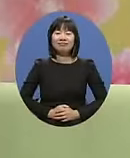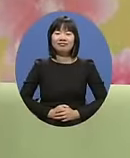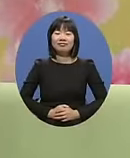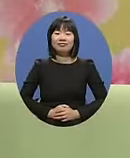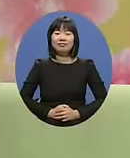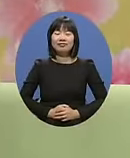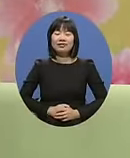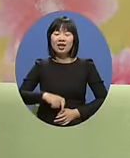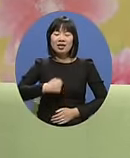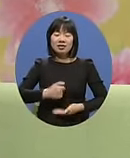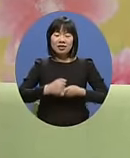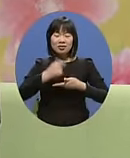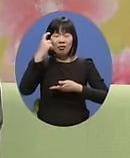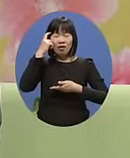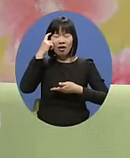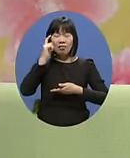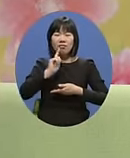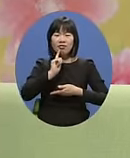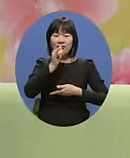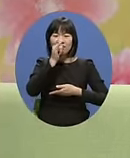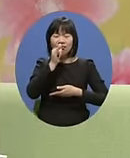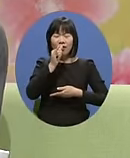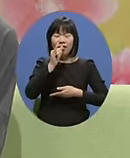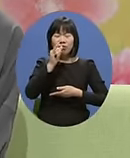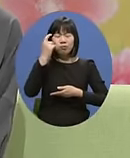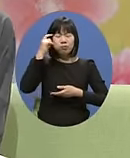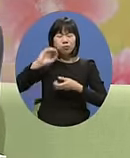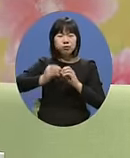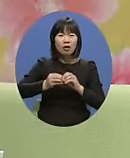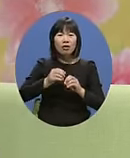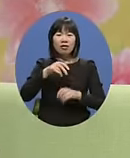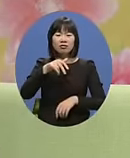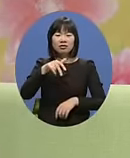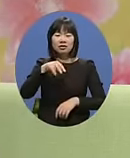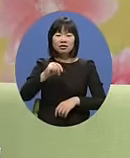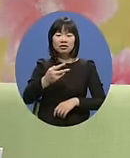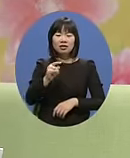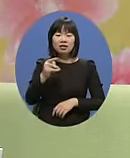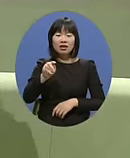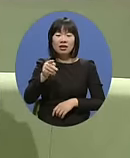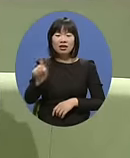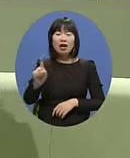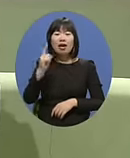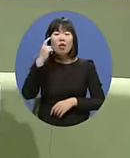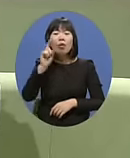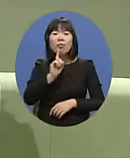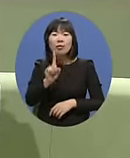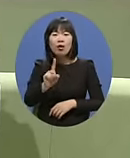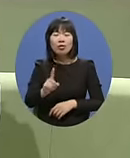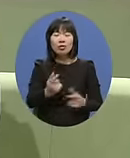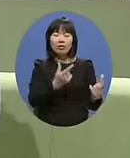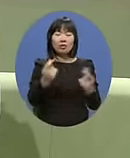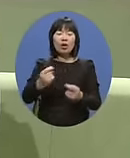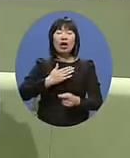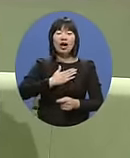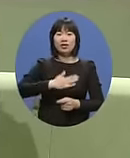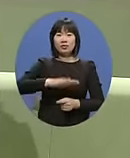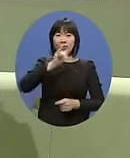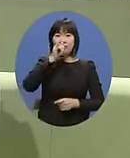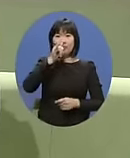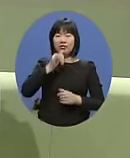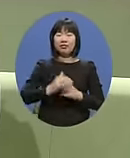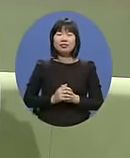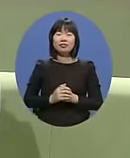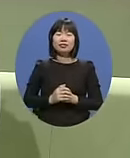아니, 자존감 얘기하다 생뚱맞게 신데렐라 하시는 어머님들도 있으실 것 같아요. 네, 이 이야기 뭐 다 모두가 다 알고 계시는 이야기죠. 네. 근데